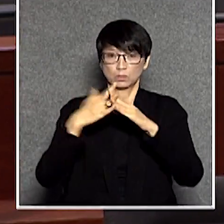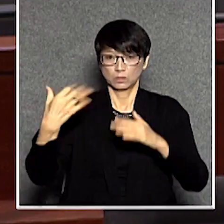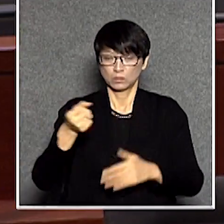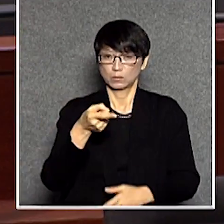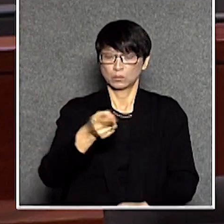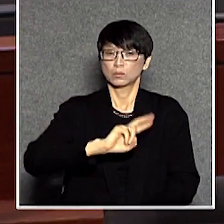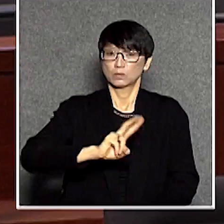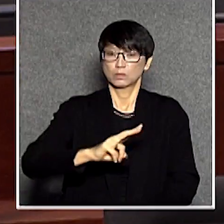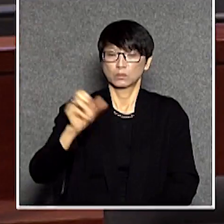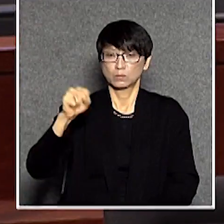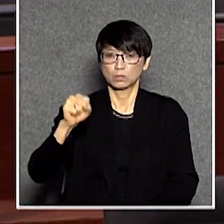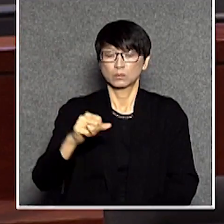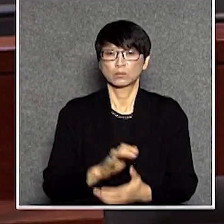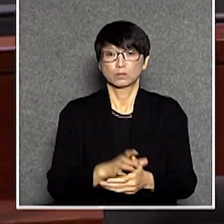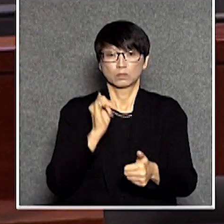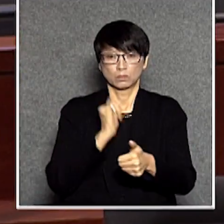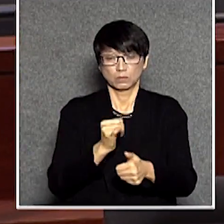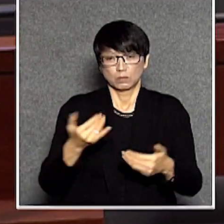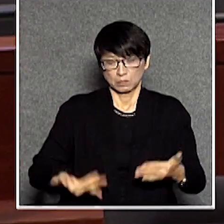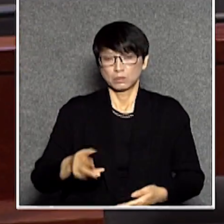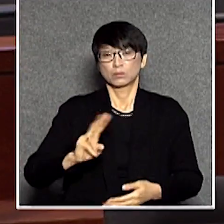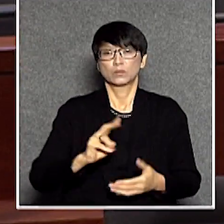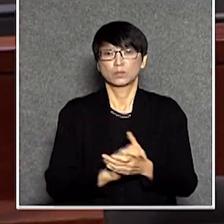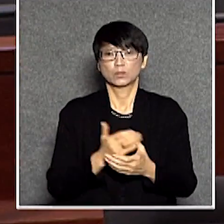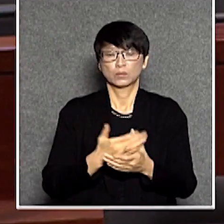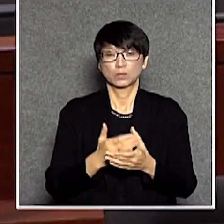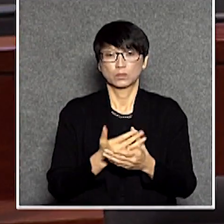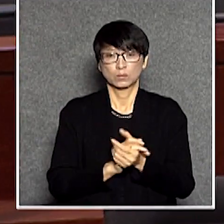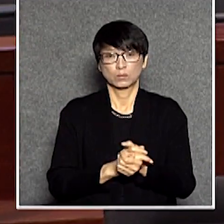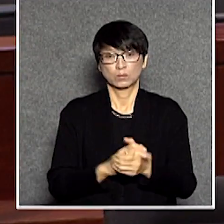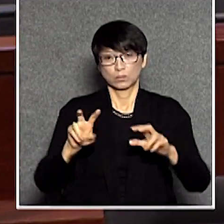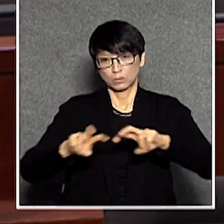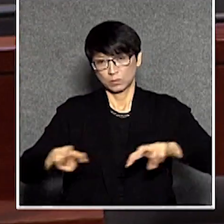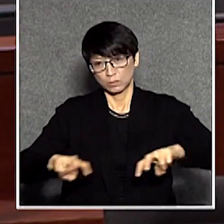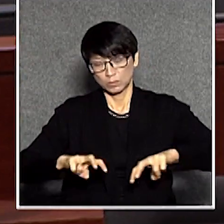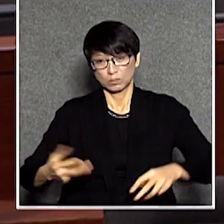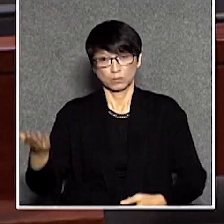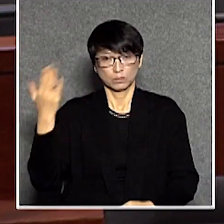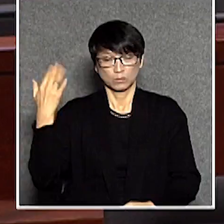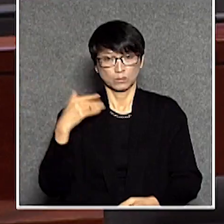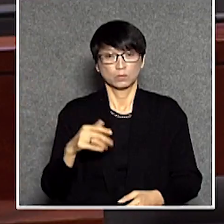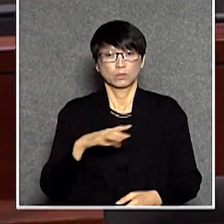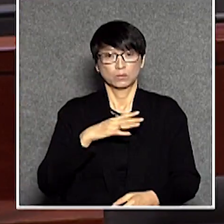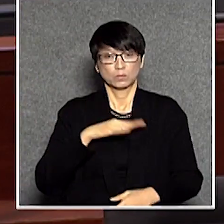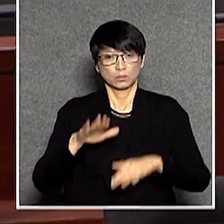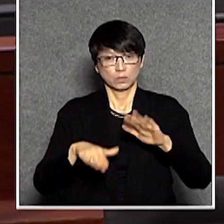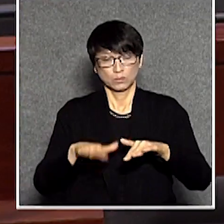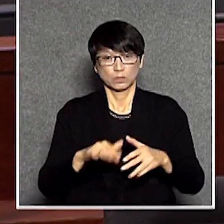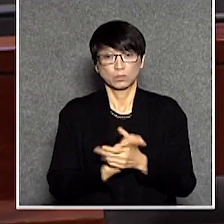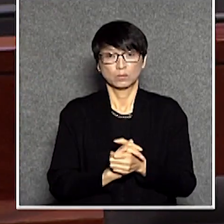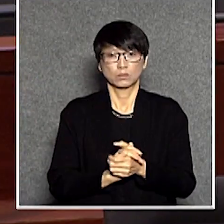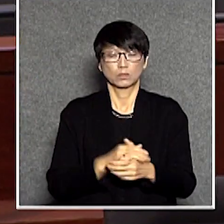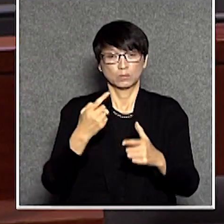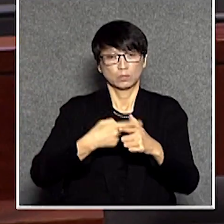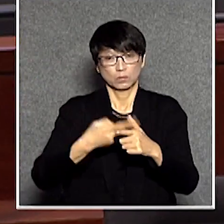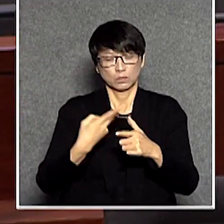意咧，就係被判得重嘅。咁但我哋因為我哋翻查翻咧，過去咧有一啲同類案件咧，都係被判幾個月嘅